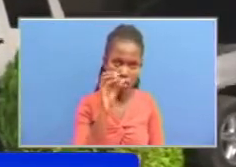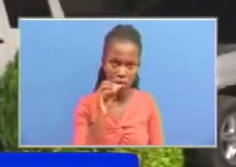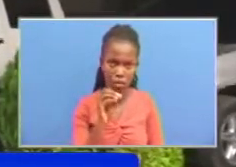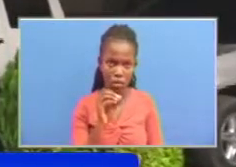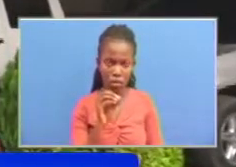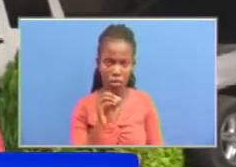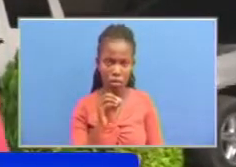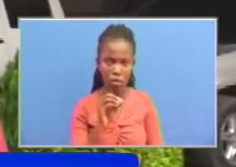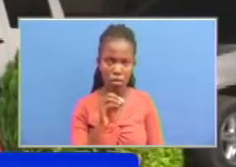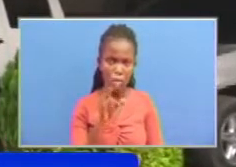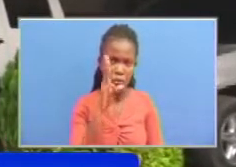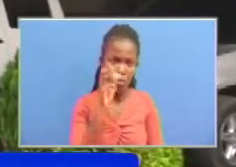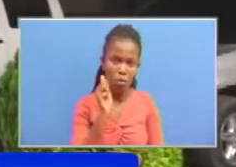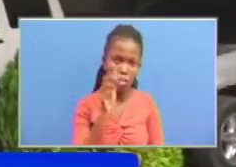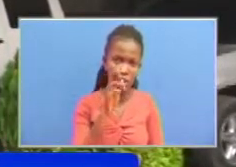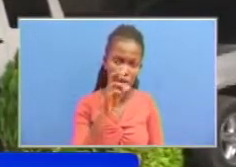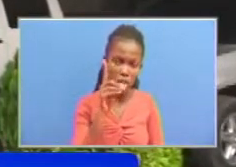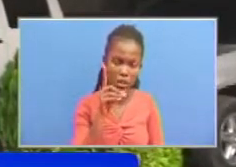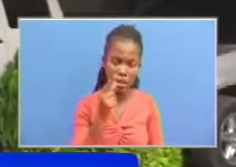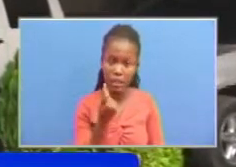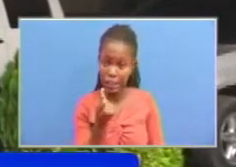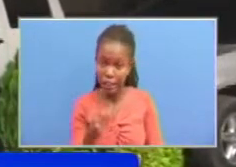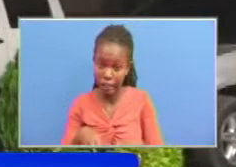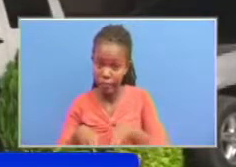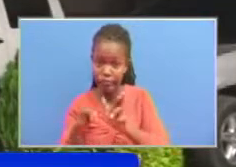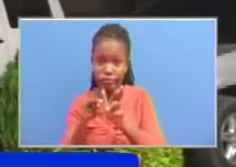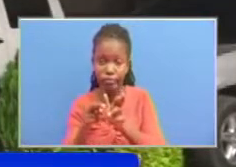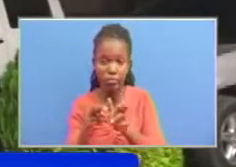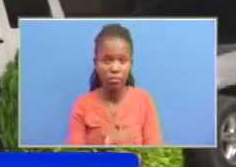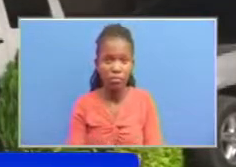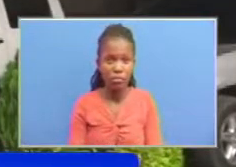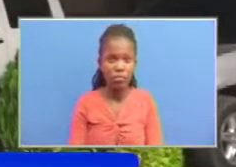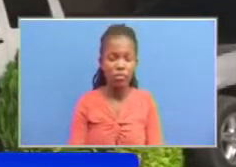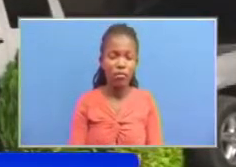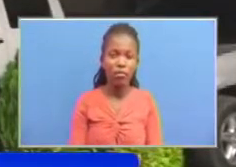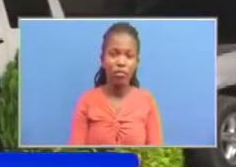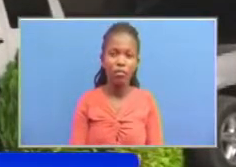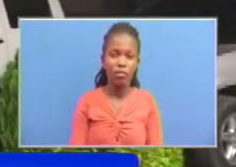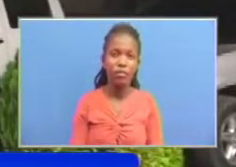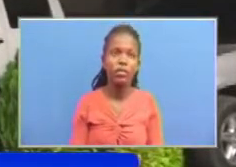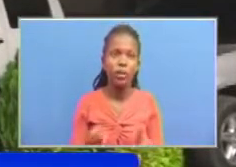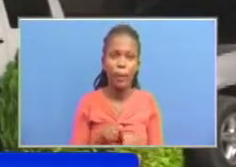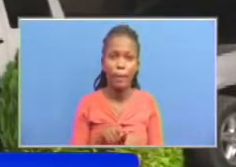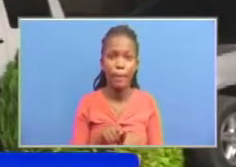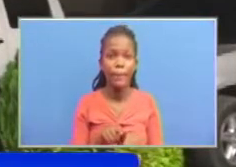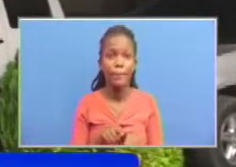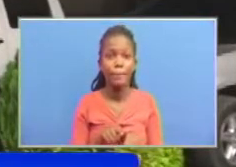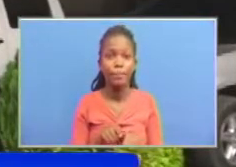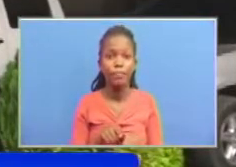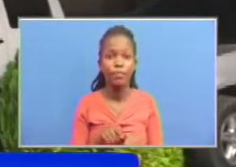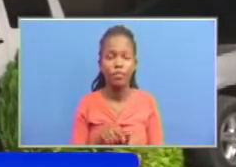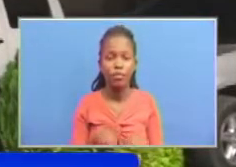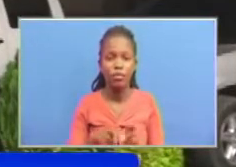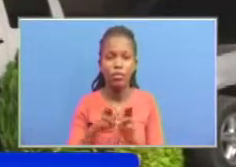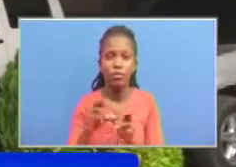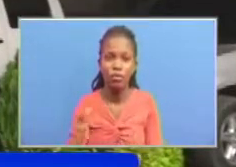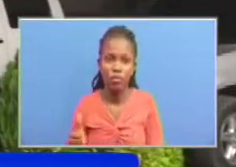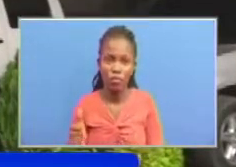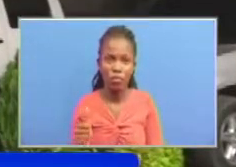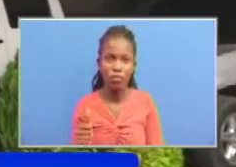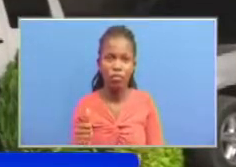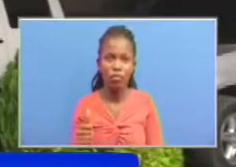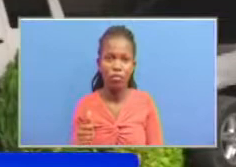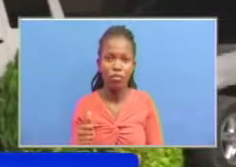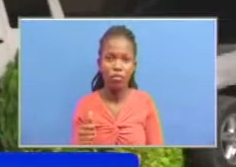kuthikwata kilomita ya nemwe, siya malelu, nundo malelu maitu timasyo. Nitekea malelu wangi chindu ingi sio sovya.